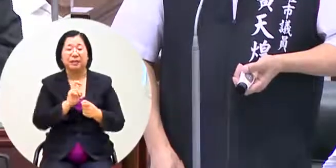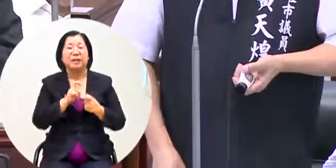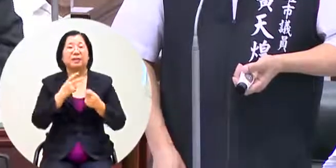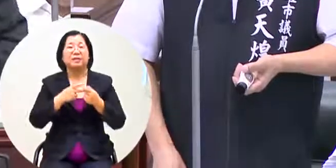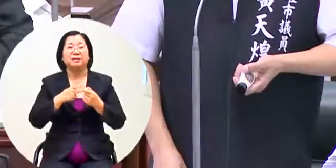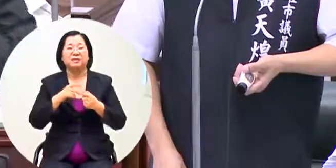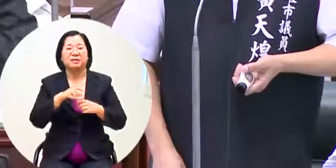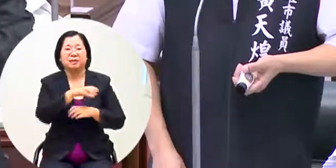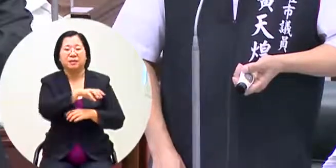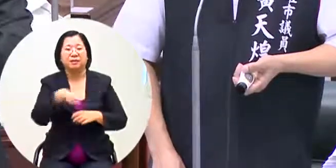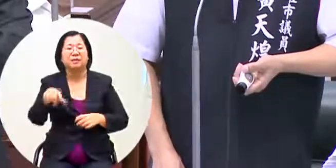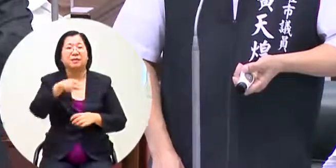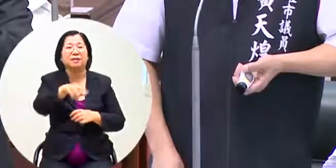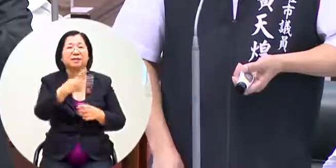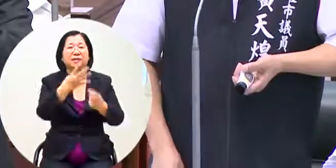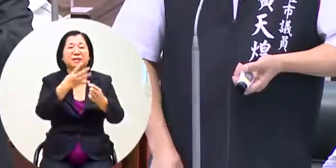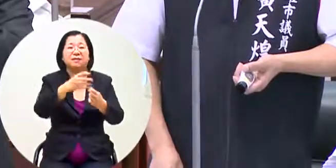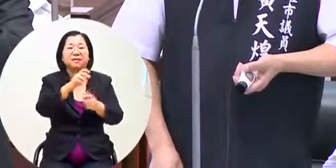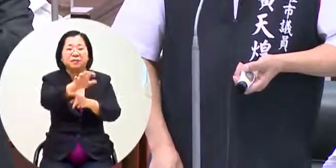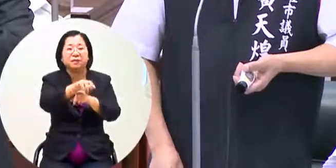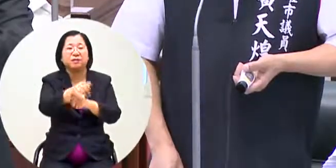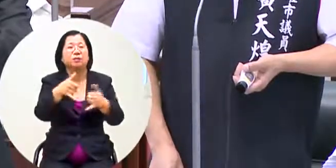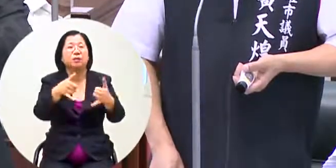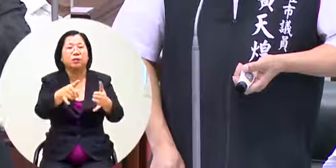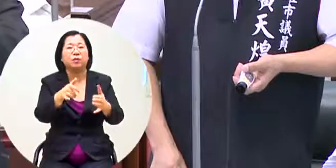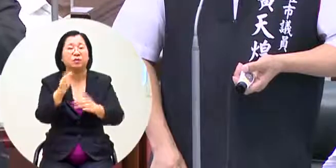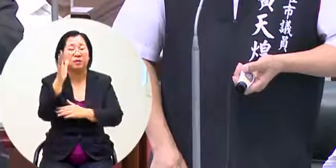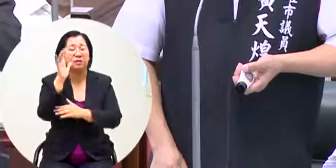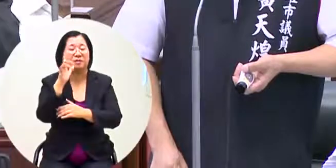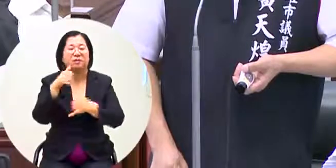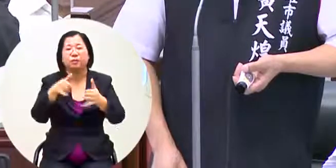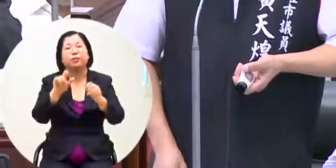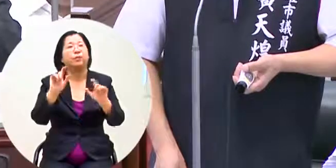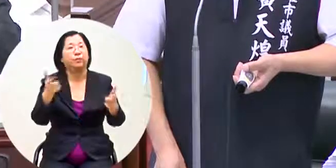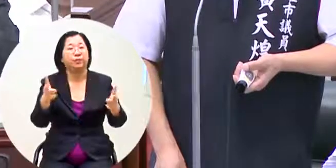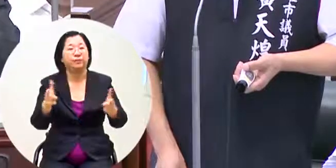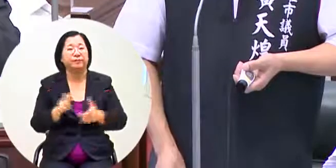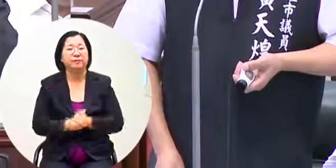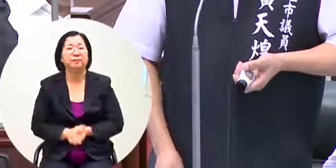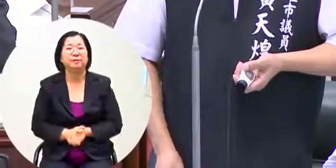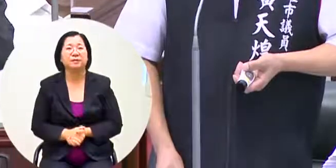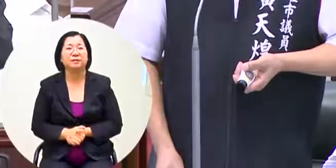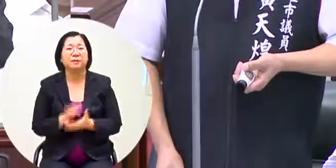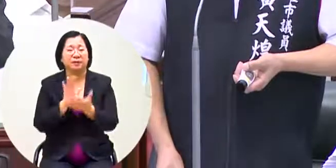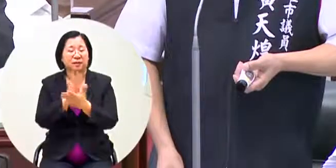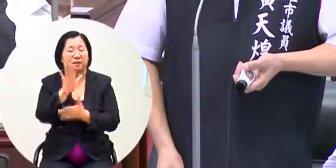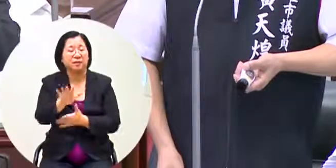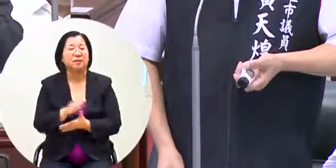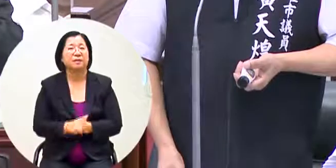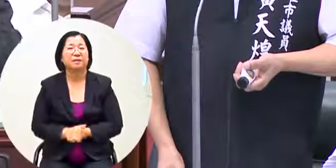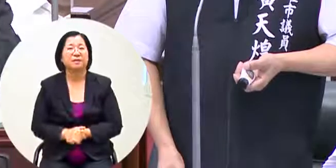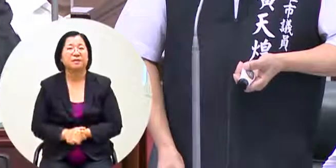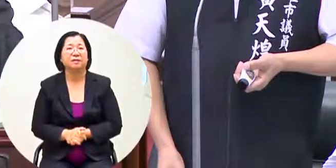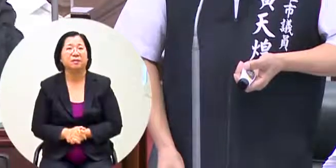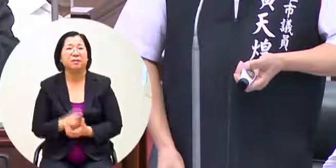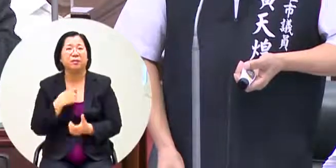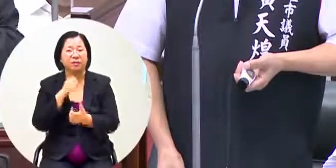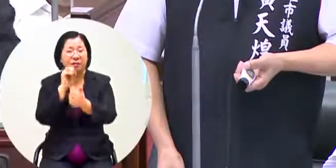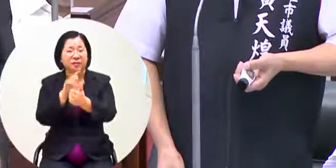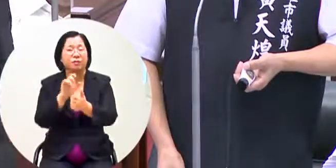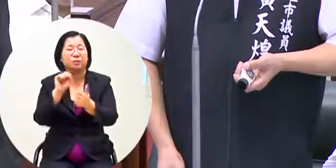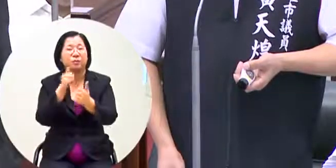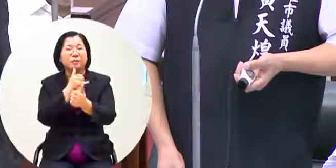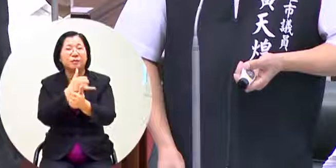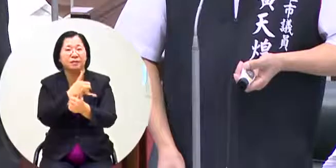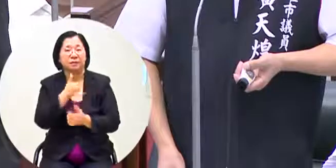政府的路。所以就变罪公以后啦吼，我无论如何我要跟议员做一个说明，我园区一定